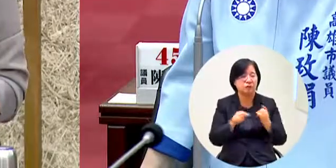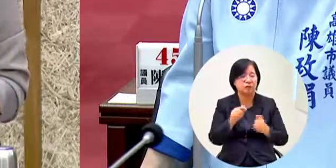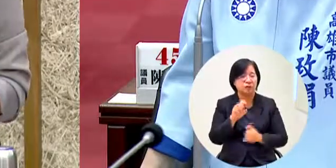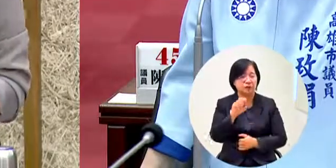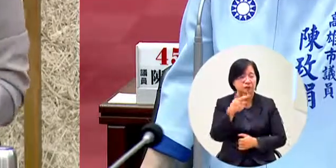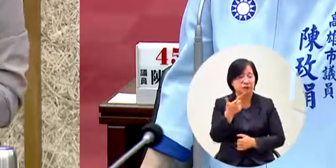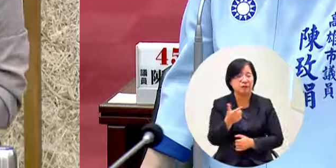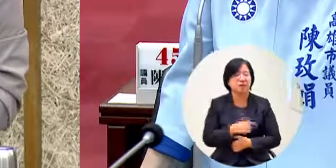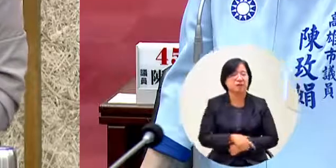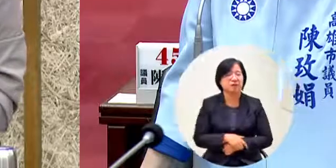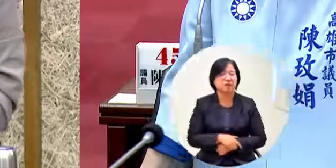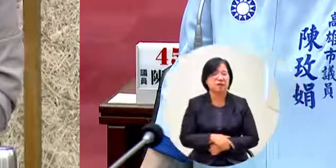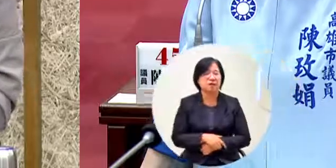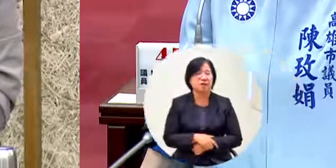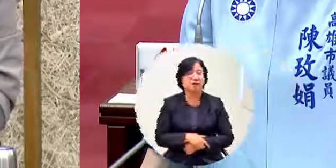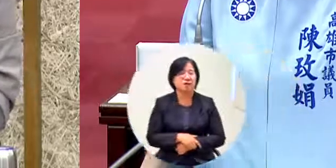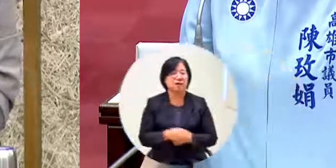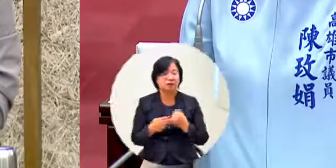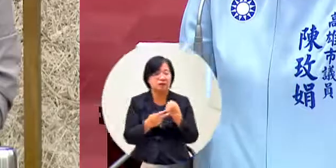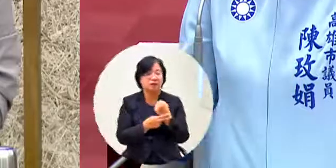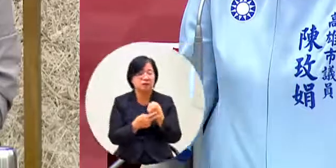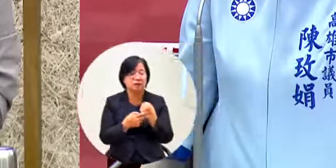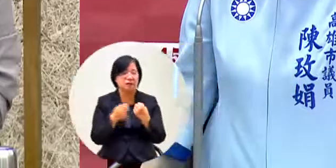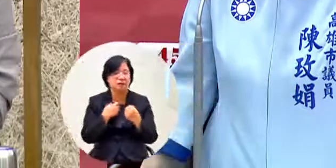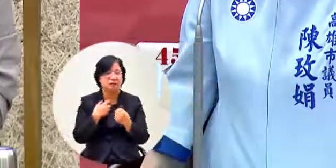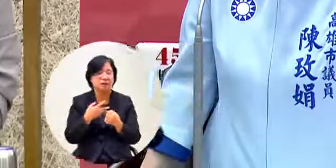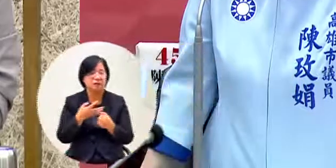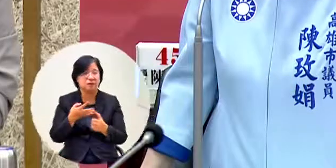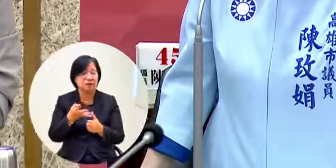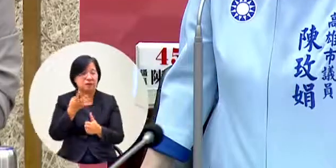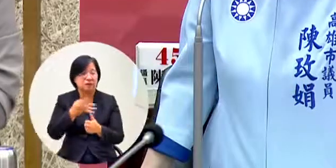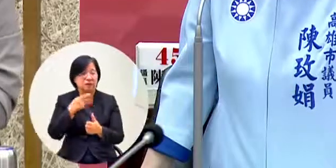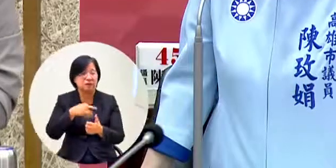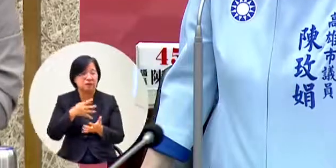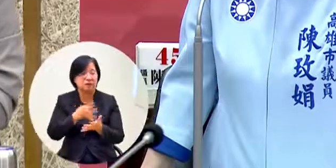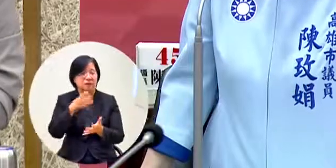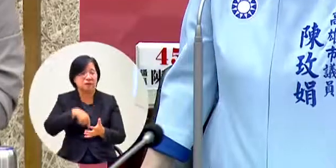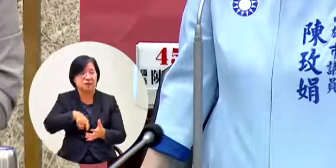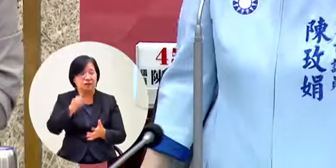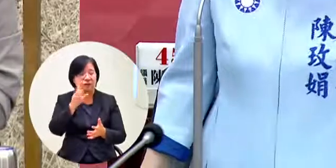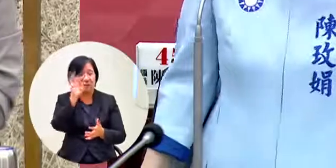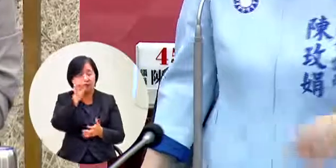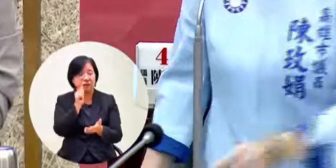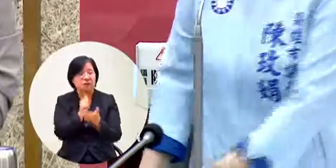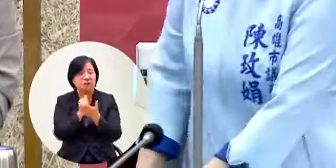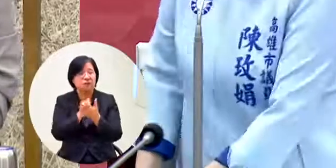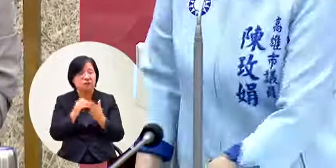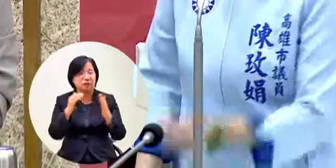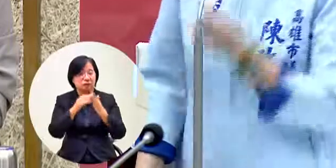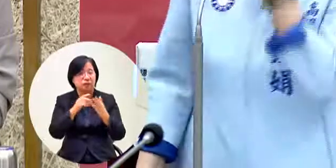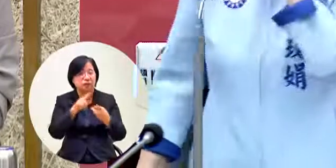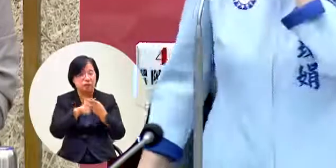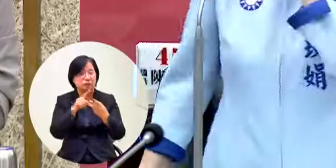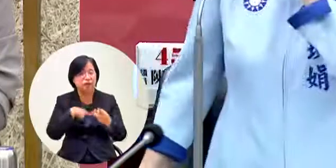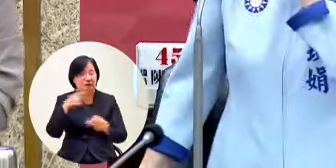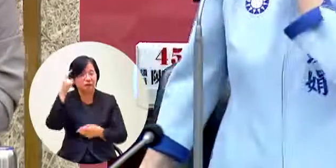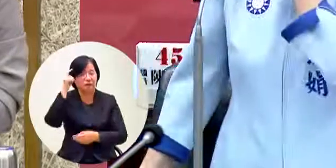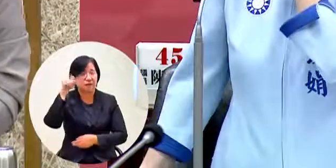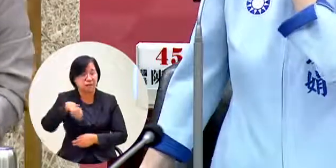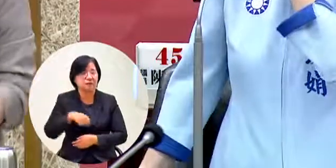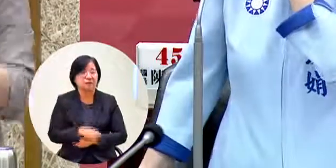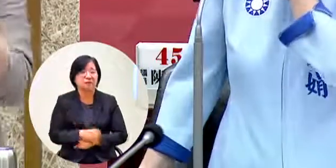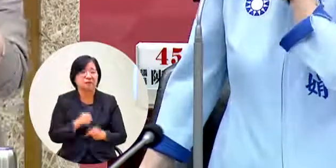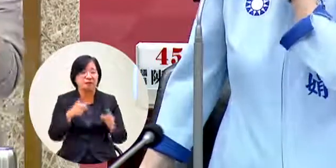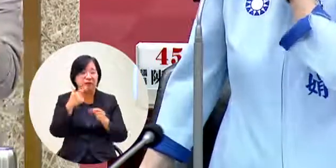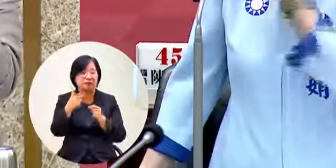在上面，那同仁去拜访的第四次晚上去找到那个屋主，那他愿意，其实他那个房子在